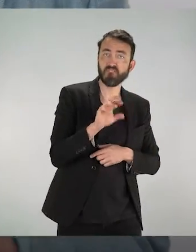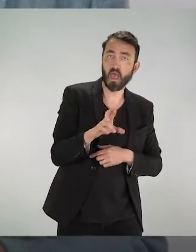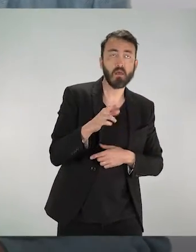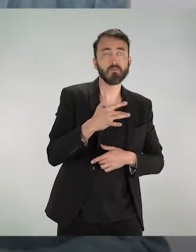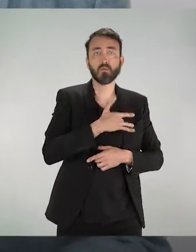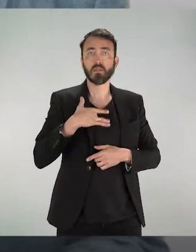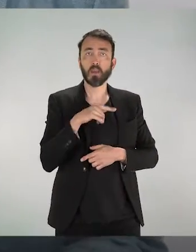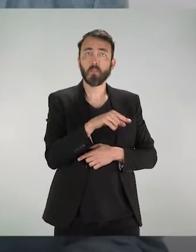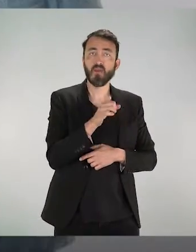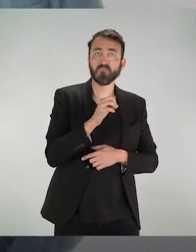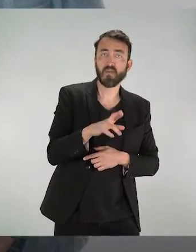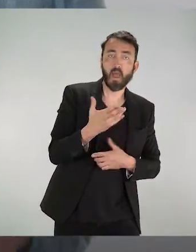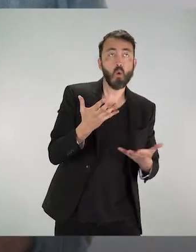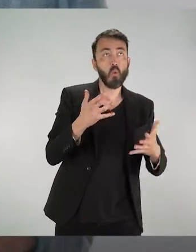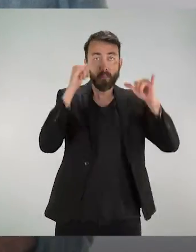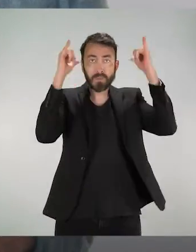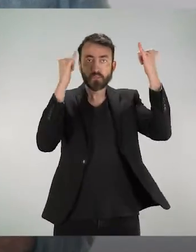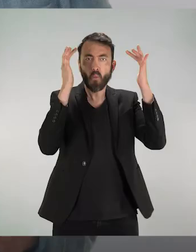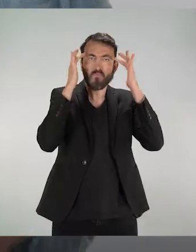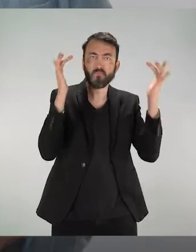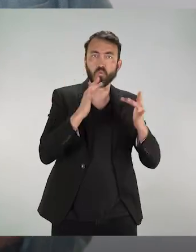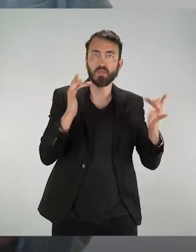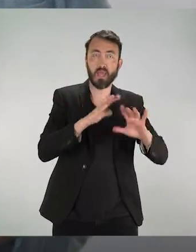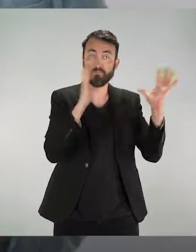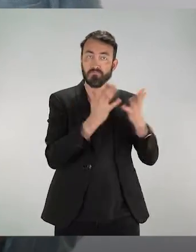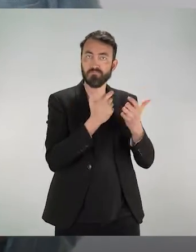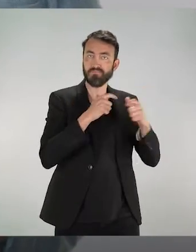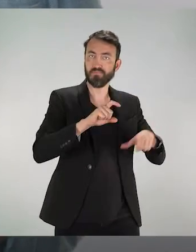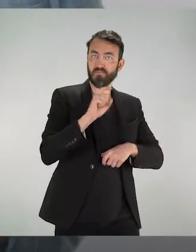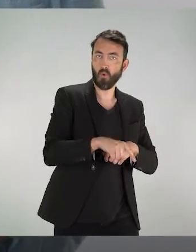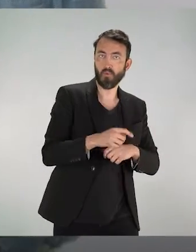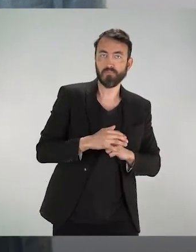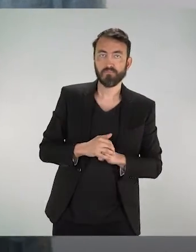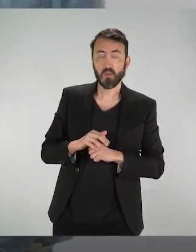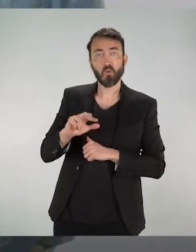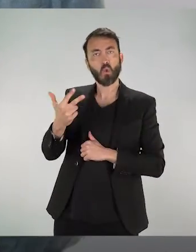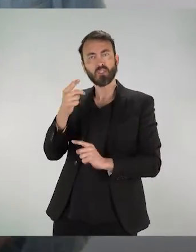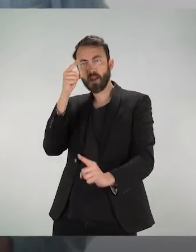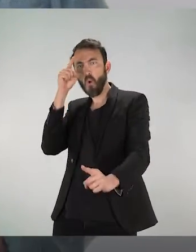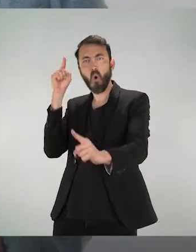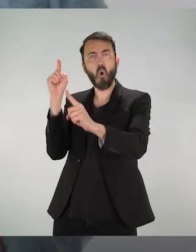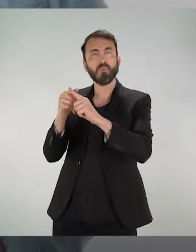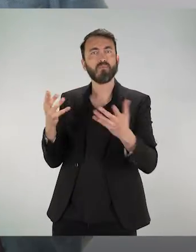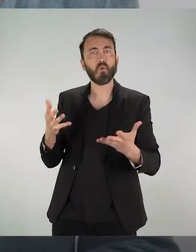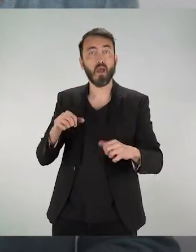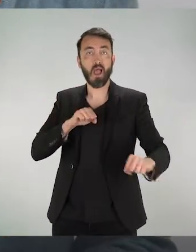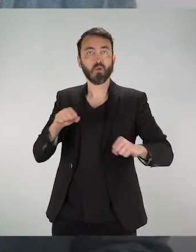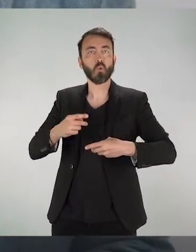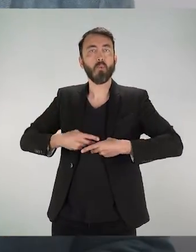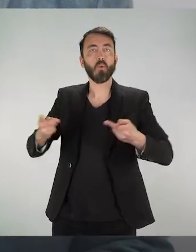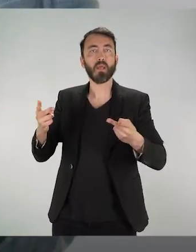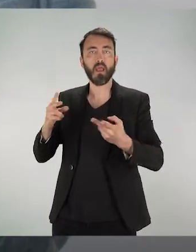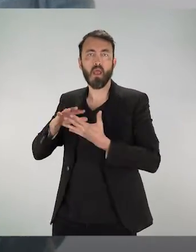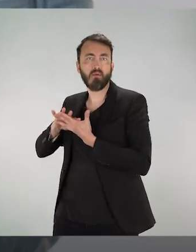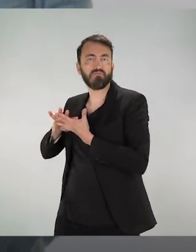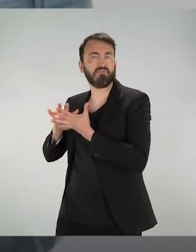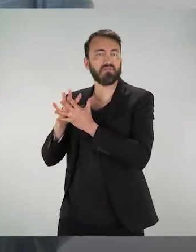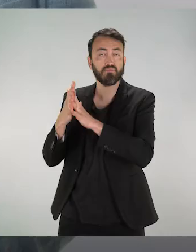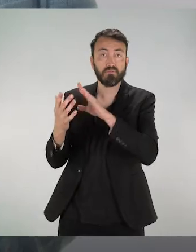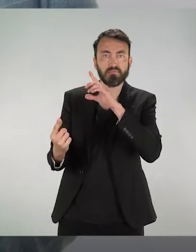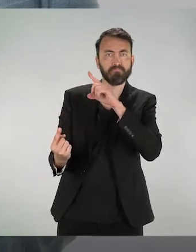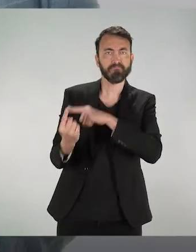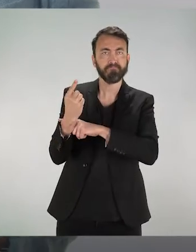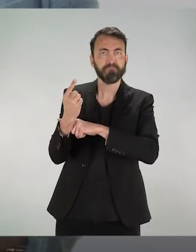notre troisième objectif, c'est d'accompagner les administrations dans cette transformation inédite de l'action publique en les formant et en mettant à